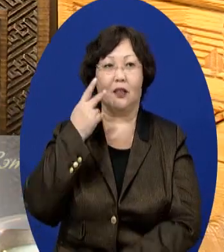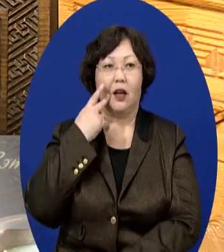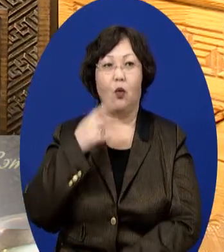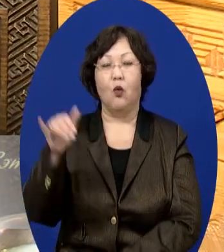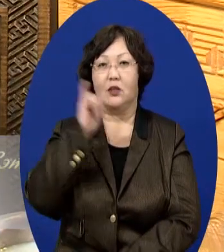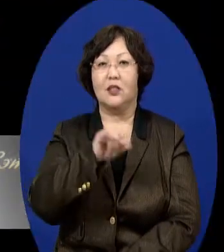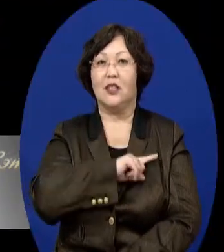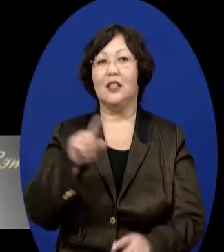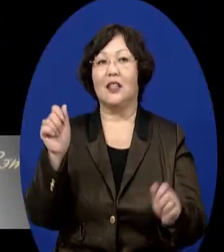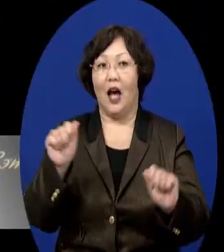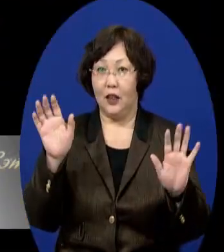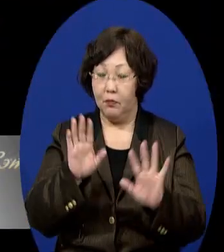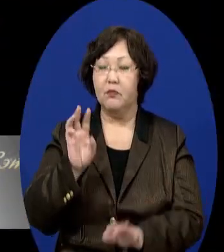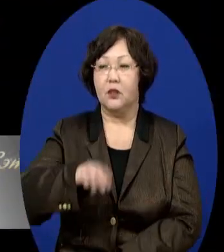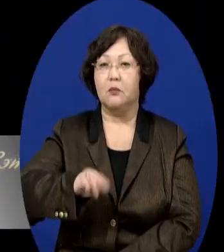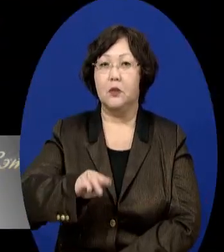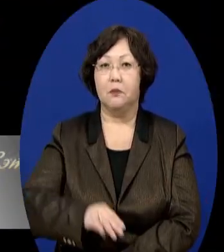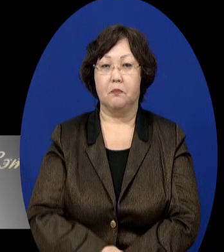тий.